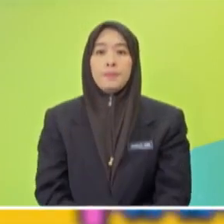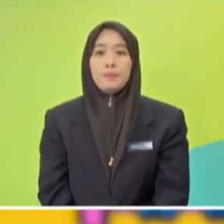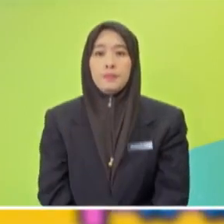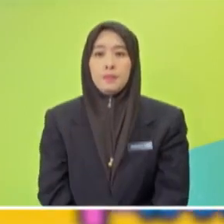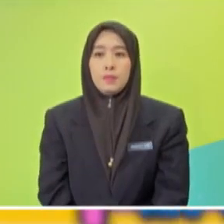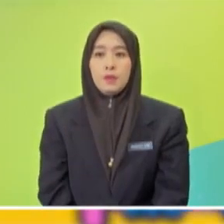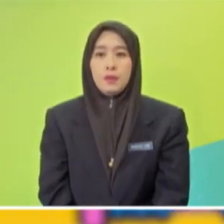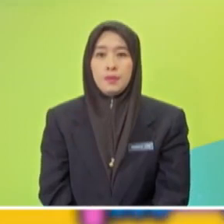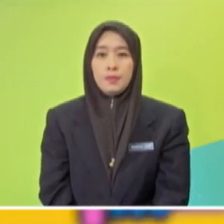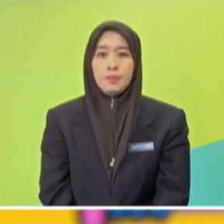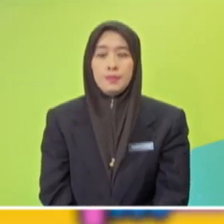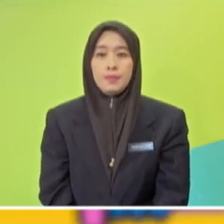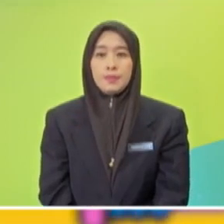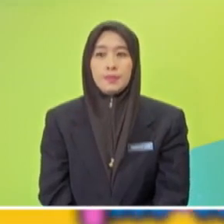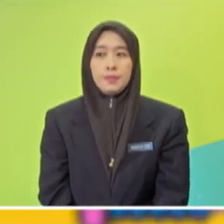sehari-hari